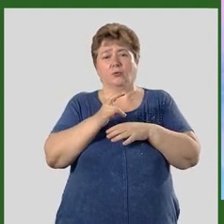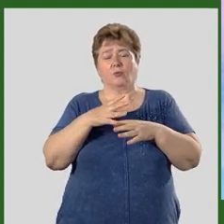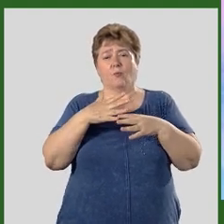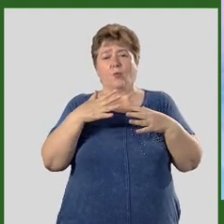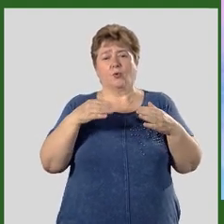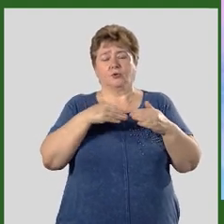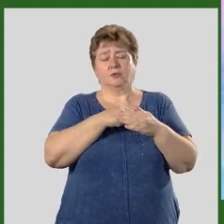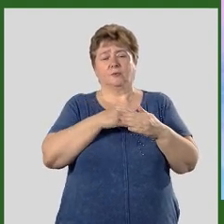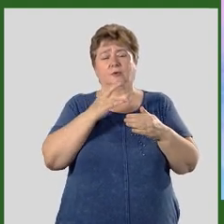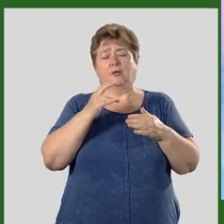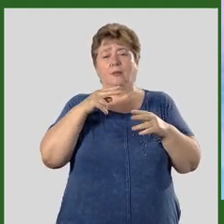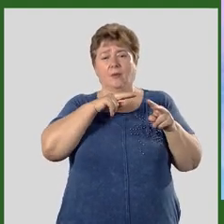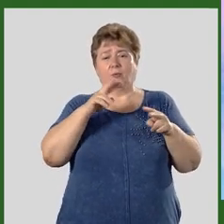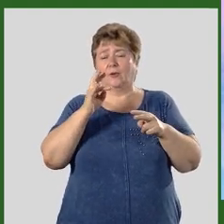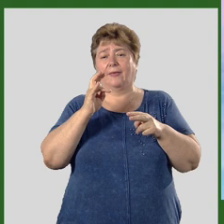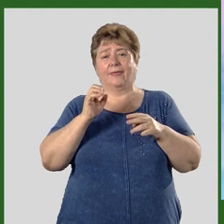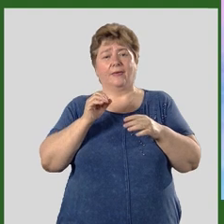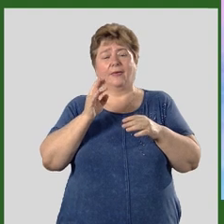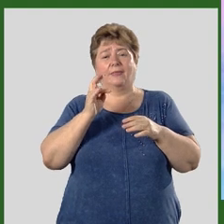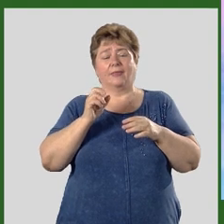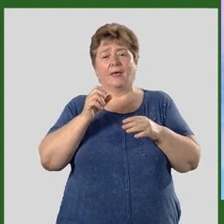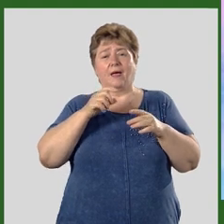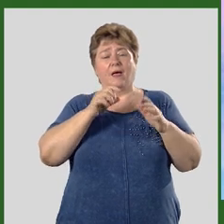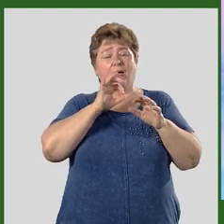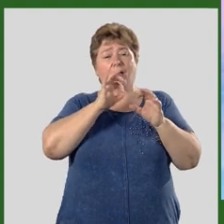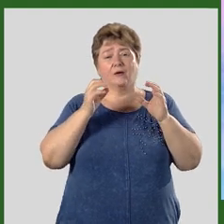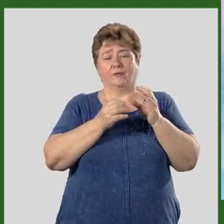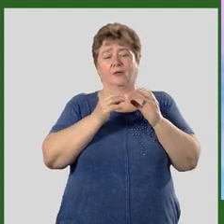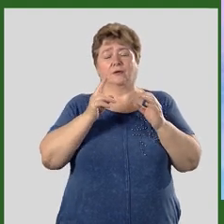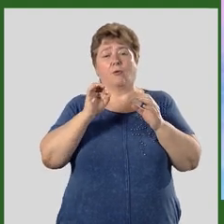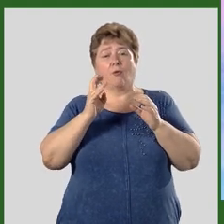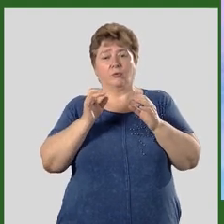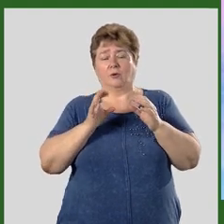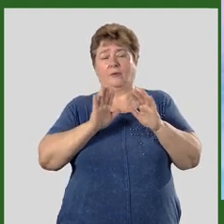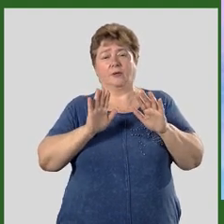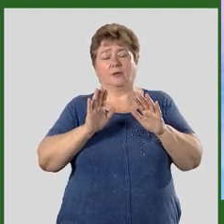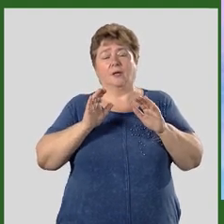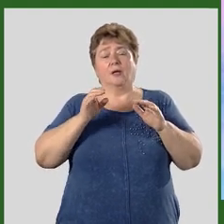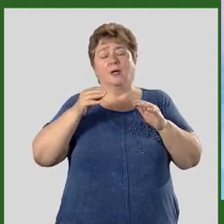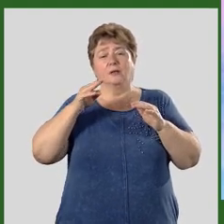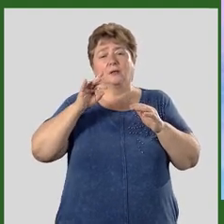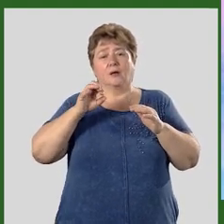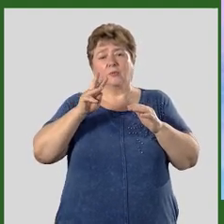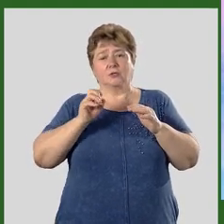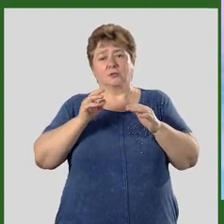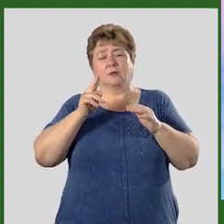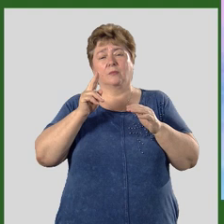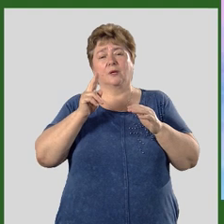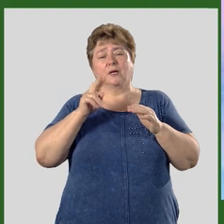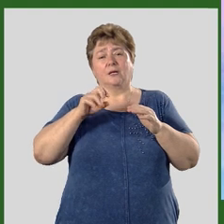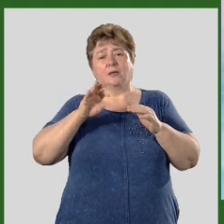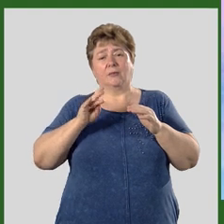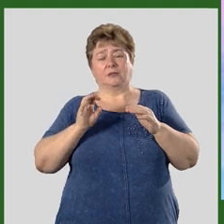мы наблюдаем не на экваторе, бассейне реки Конго, а в континентальном тропическом климате, в